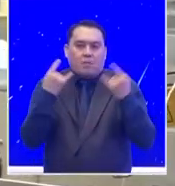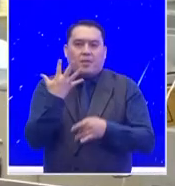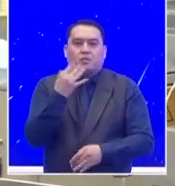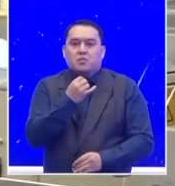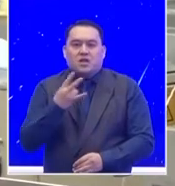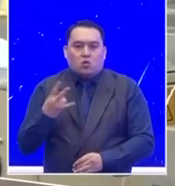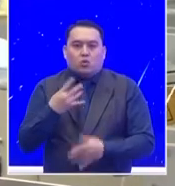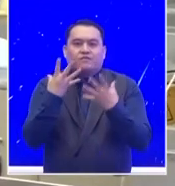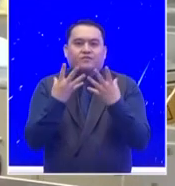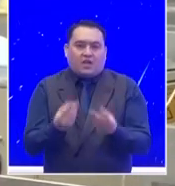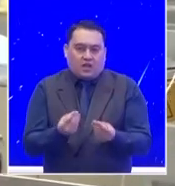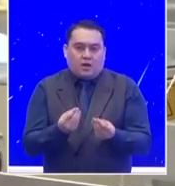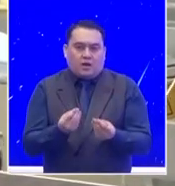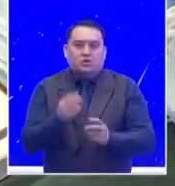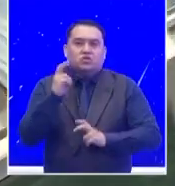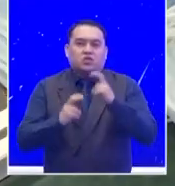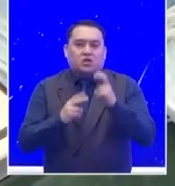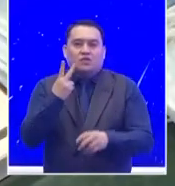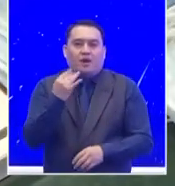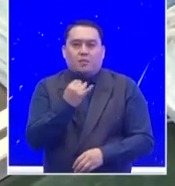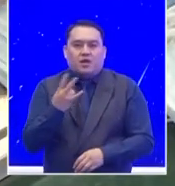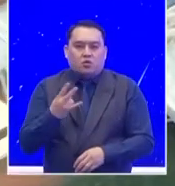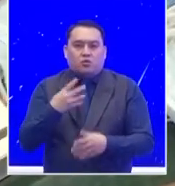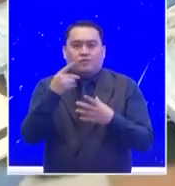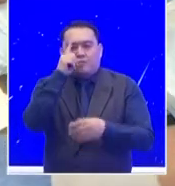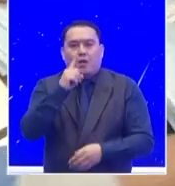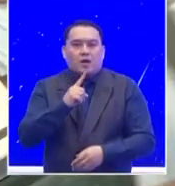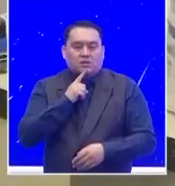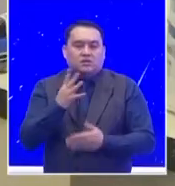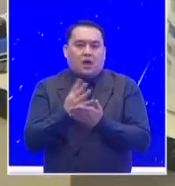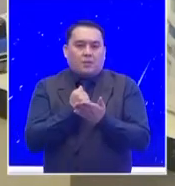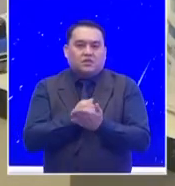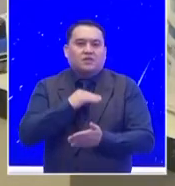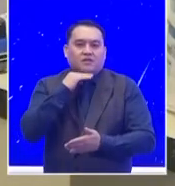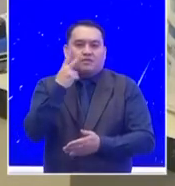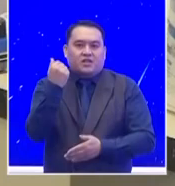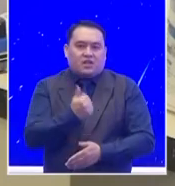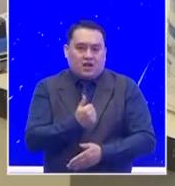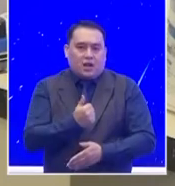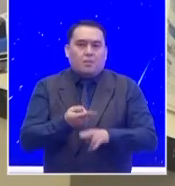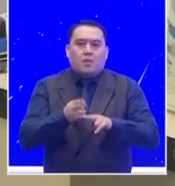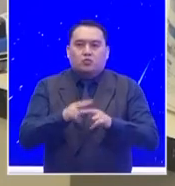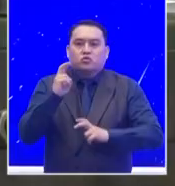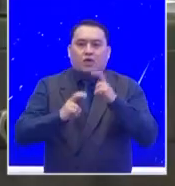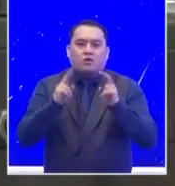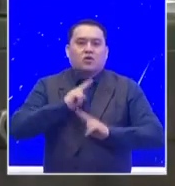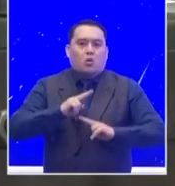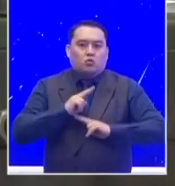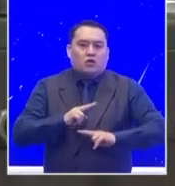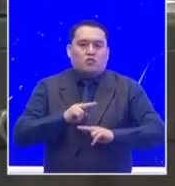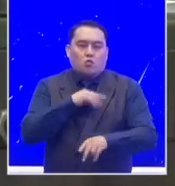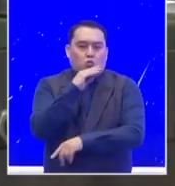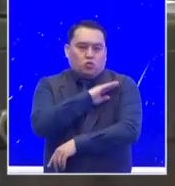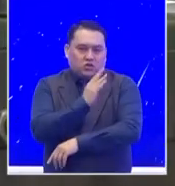миллионов единиц в день. Мощность завода 2,5 миллиона в месяц. Запасов хватит на 2 недели. Поэтому завод начал работать в